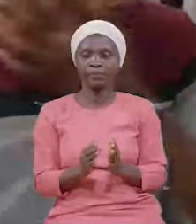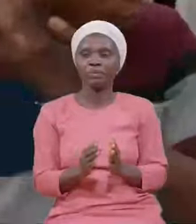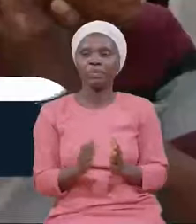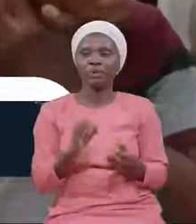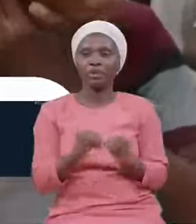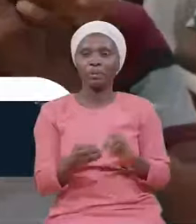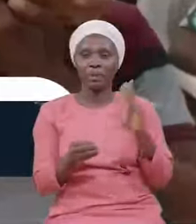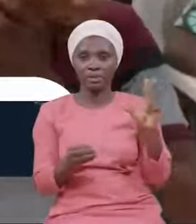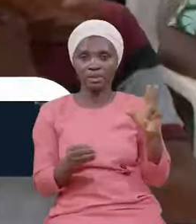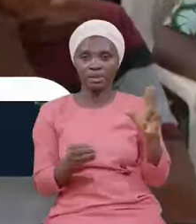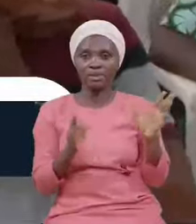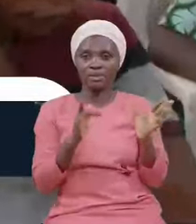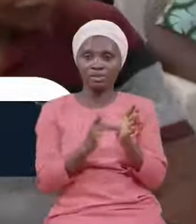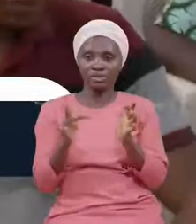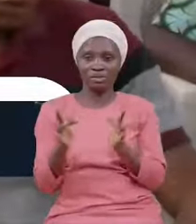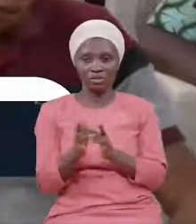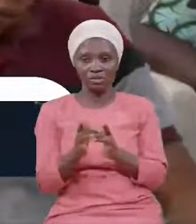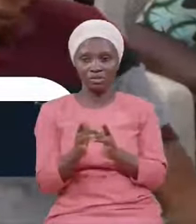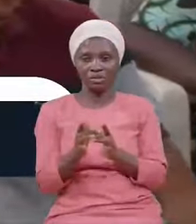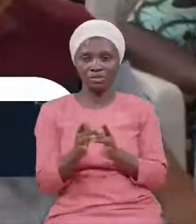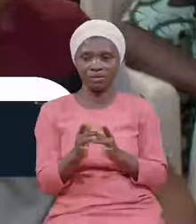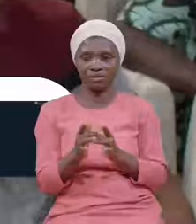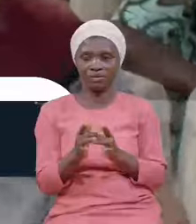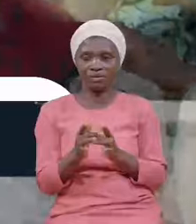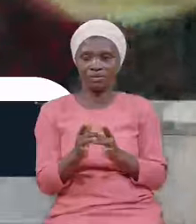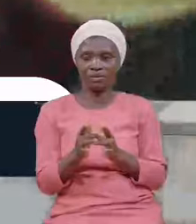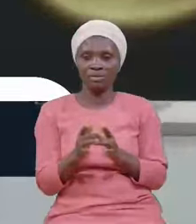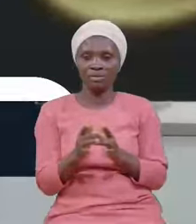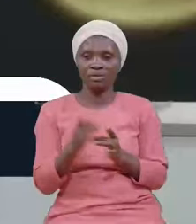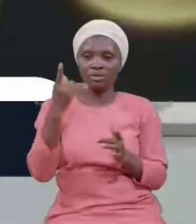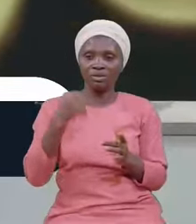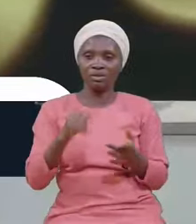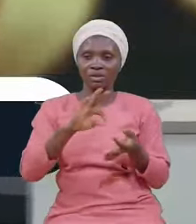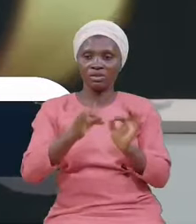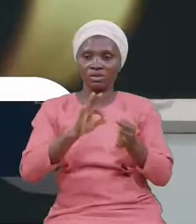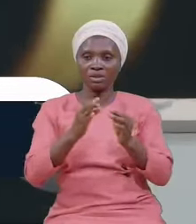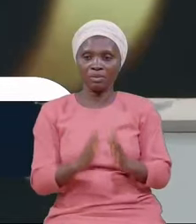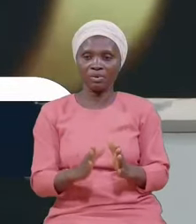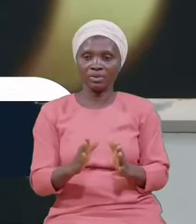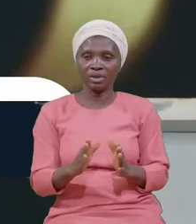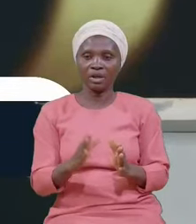chercheurs. Et le troisième point, Jésus,